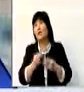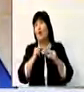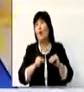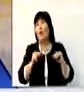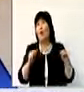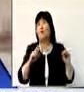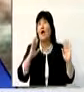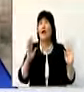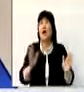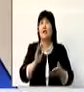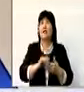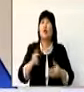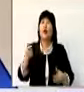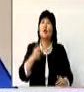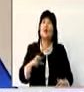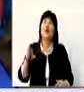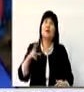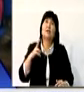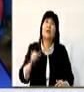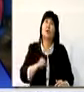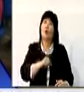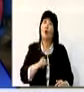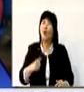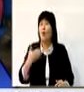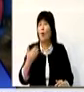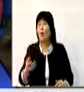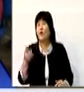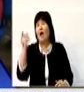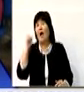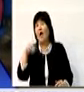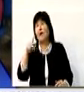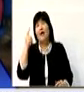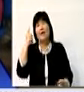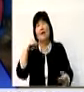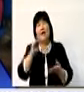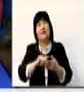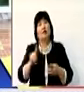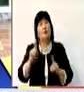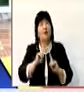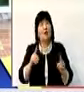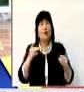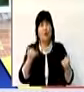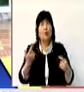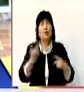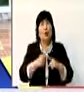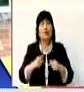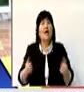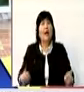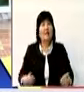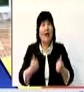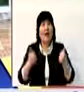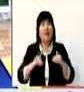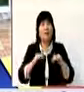ұстаздарым әнінің авторы Гүлжан Балтабайқызының өзі. Оның ақындығы мен сазгерлігі бір төбе. Бүгіннің өзінде талапты